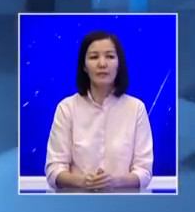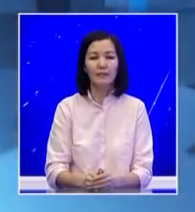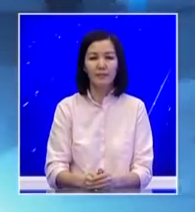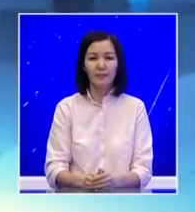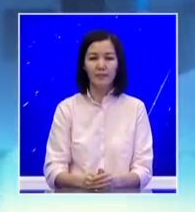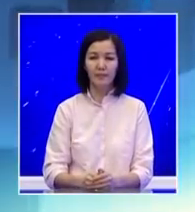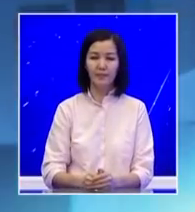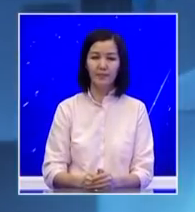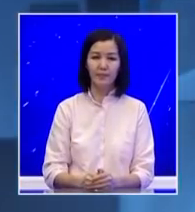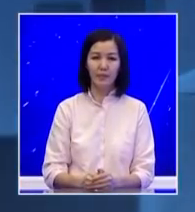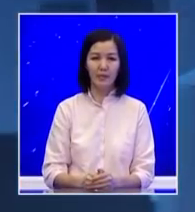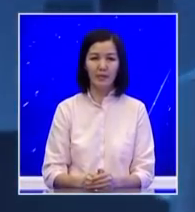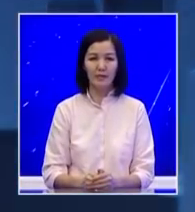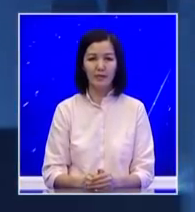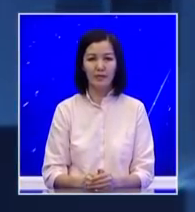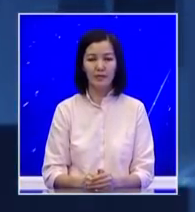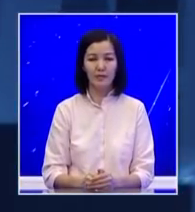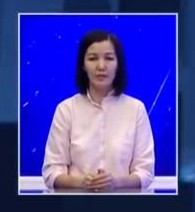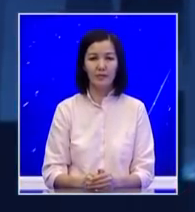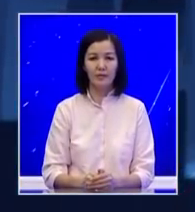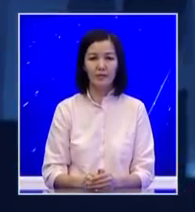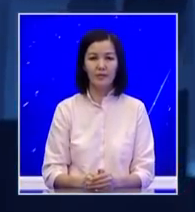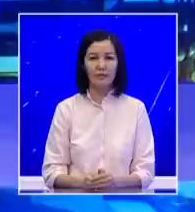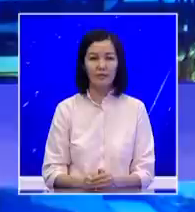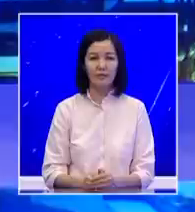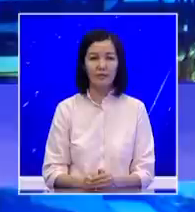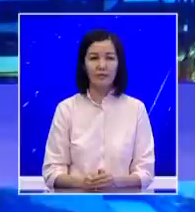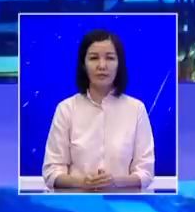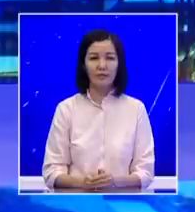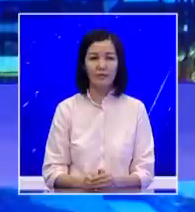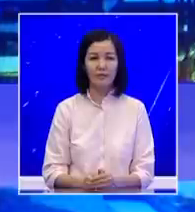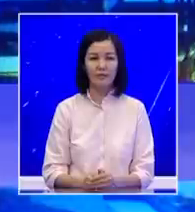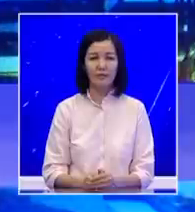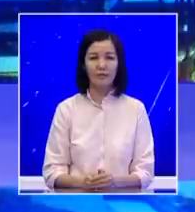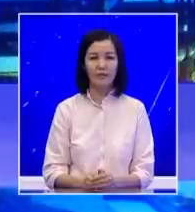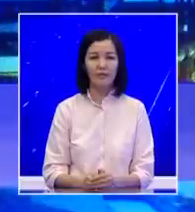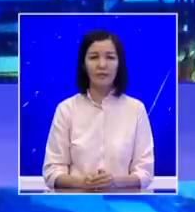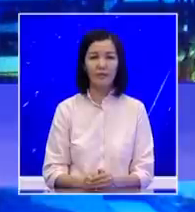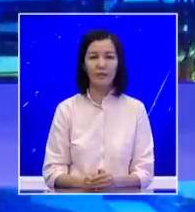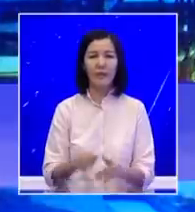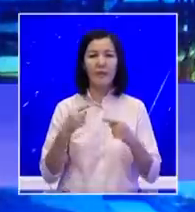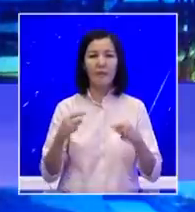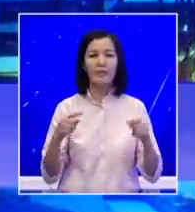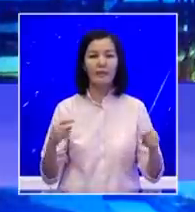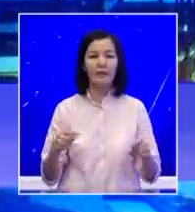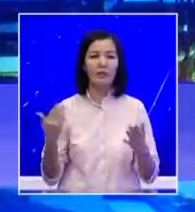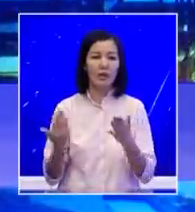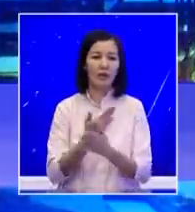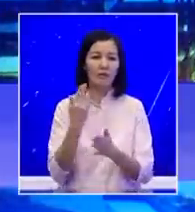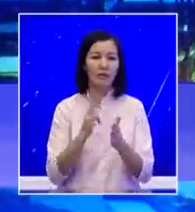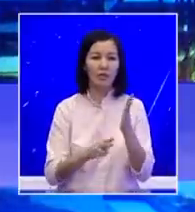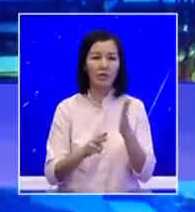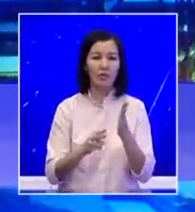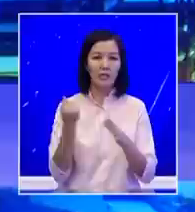Азамбай, Жетісу арнасы, Көксу ауданынан. Өзгеде жаңалықтар, жеңістің 75